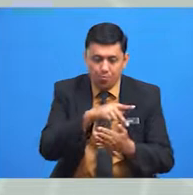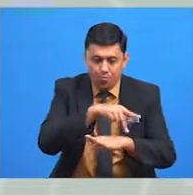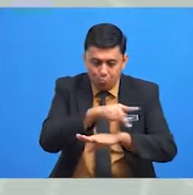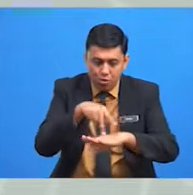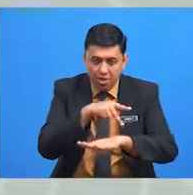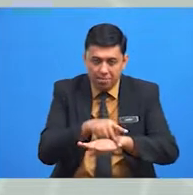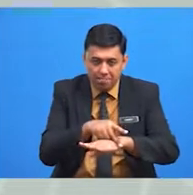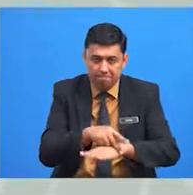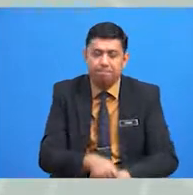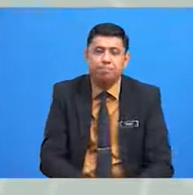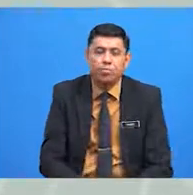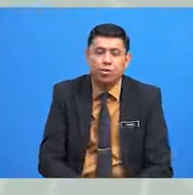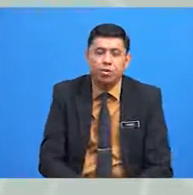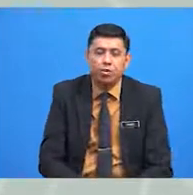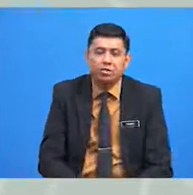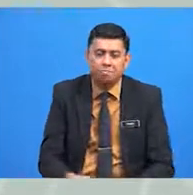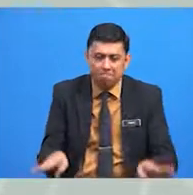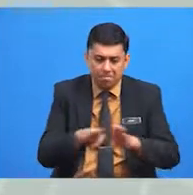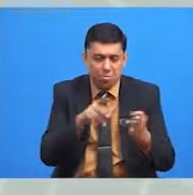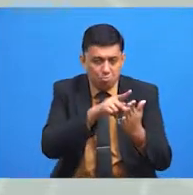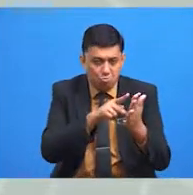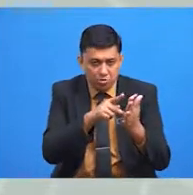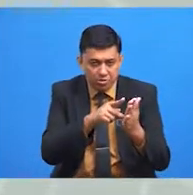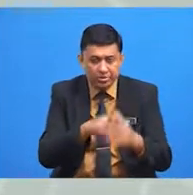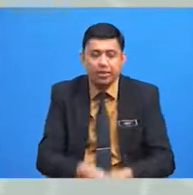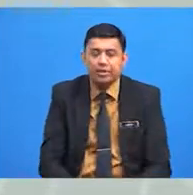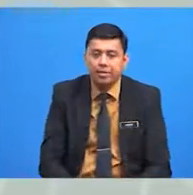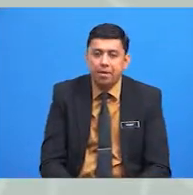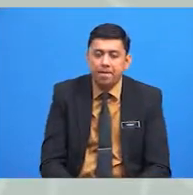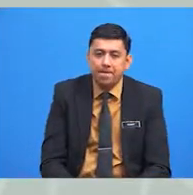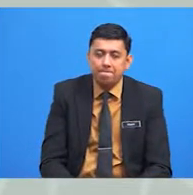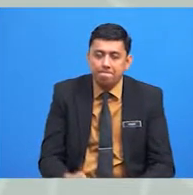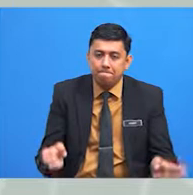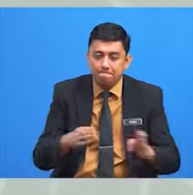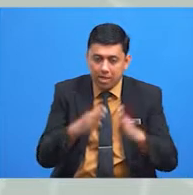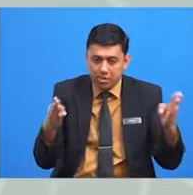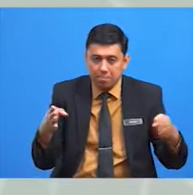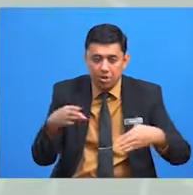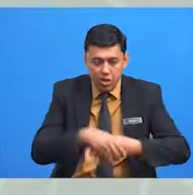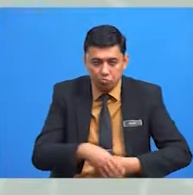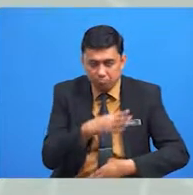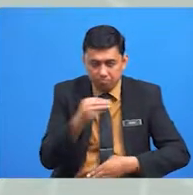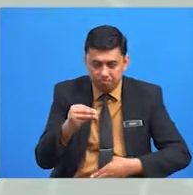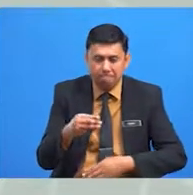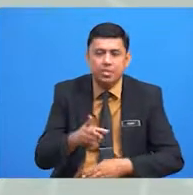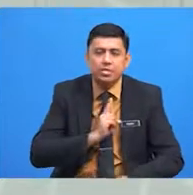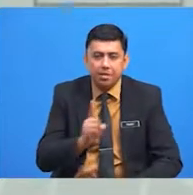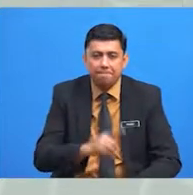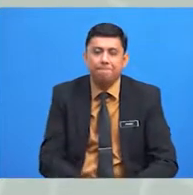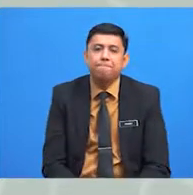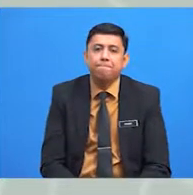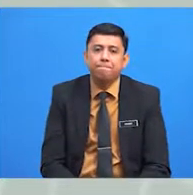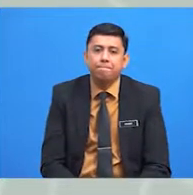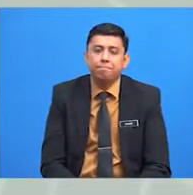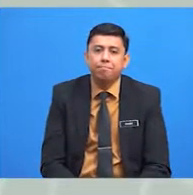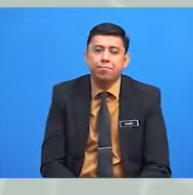pusat kebudayaan Melayu dan pusat pengetahuan Islam. Dilahirkan di Pulau Penyengat, iaitu sebuah pulau di